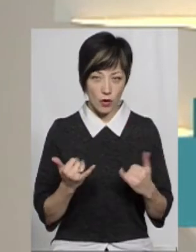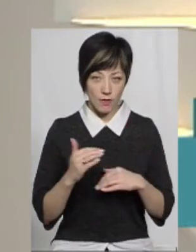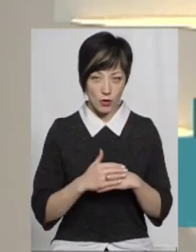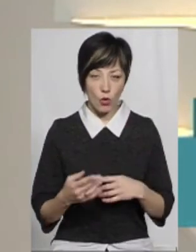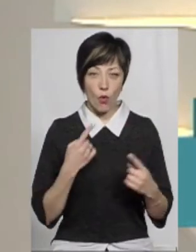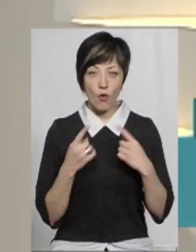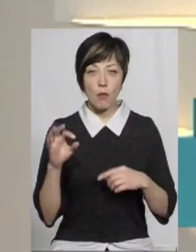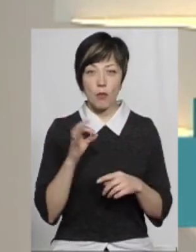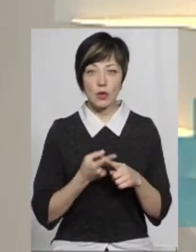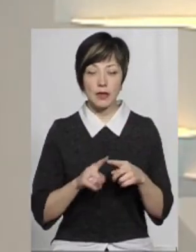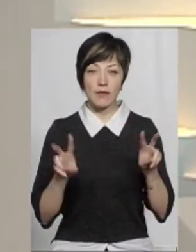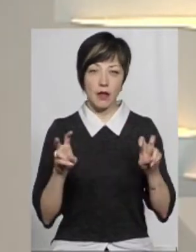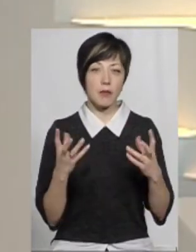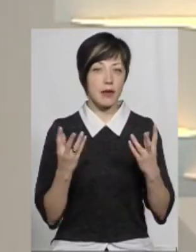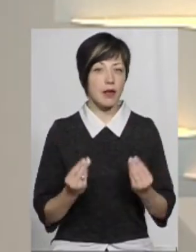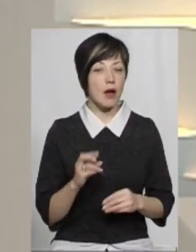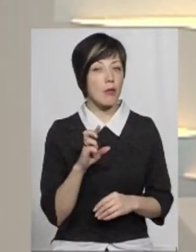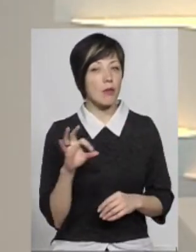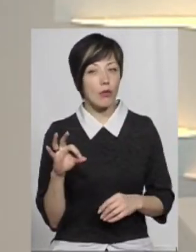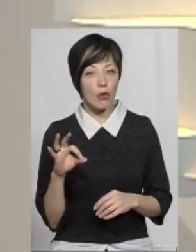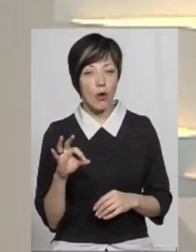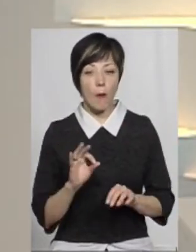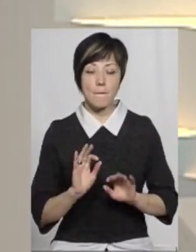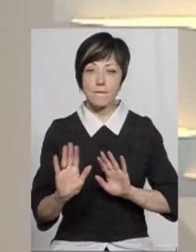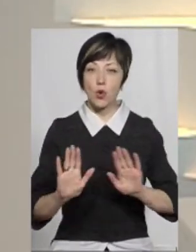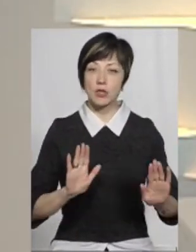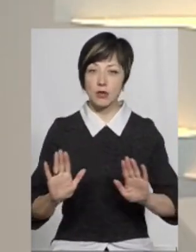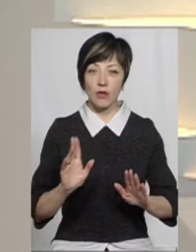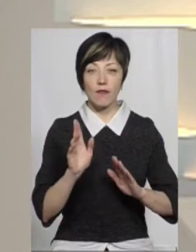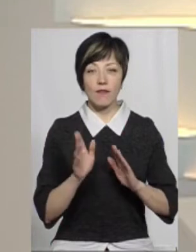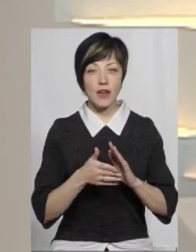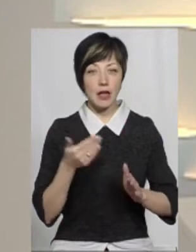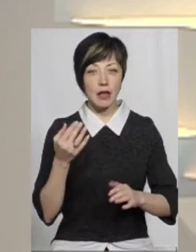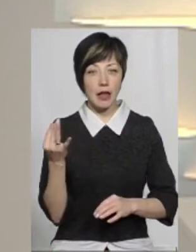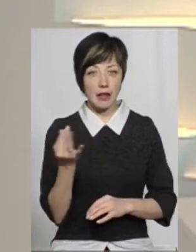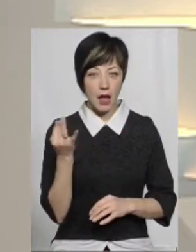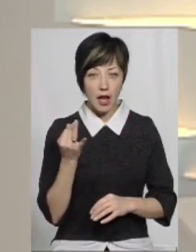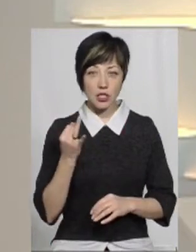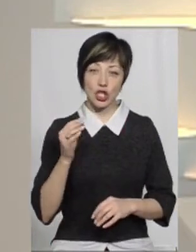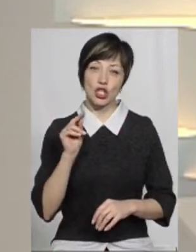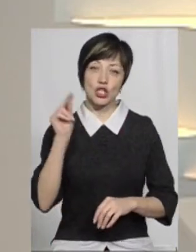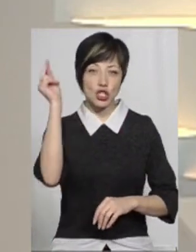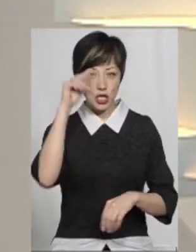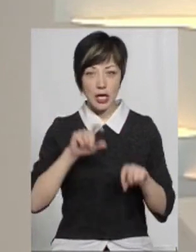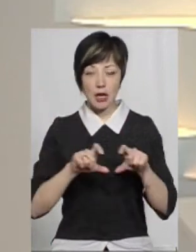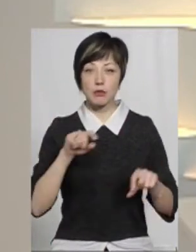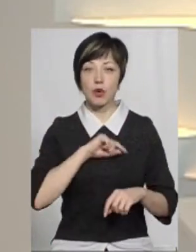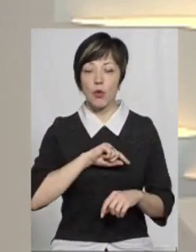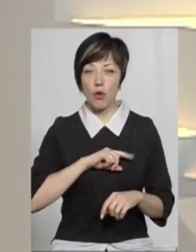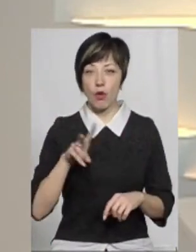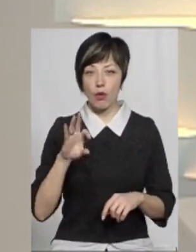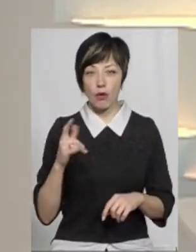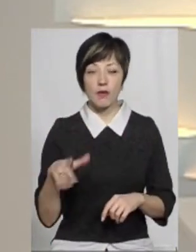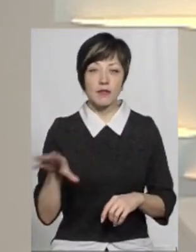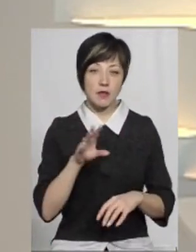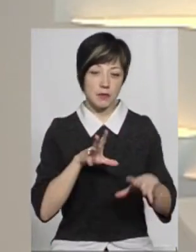ввечері говоримо про неї у темі дня, бо постановка викликала інтерес і шкільних психологів. Усіх